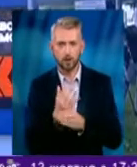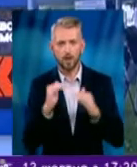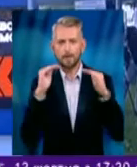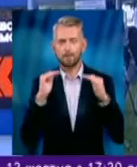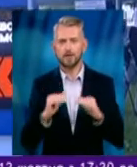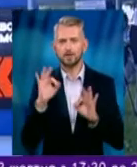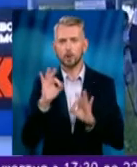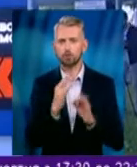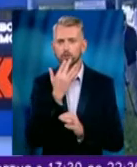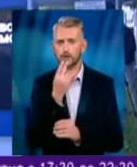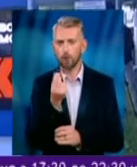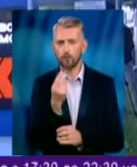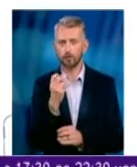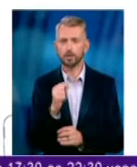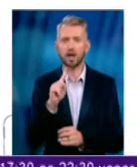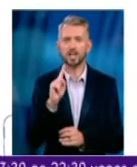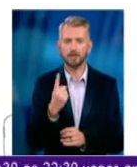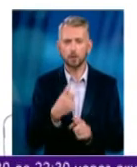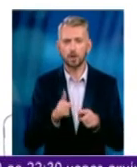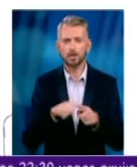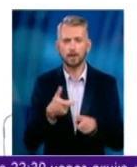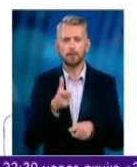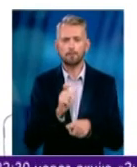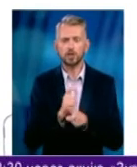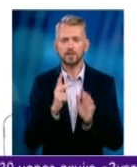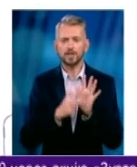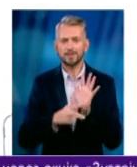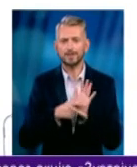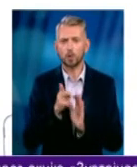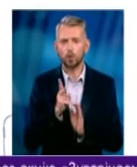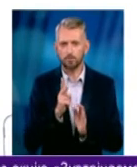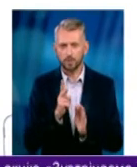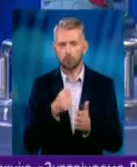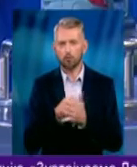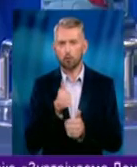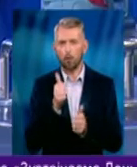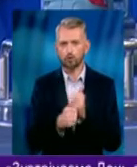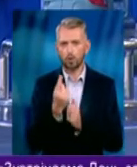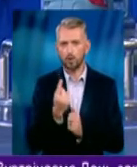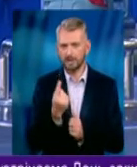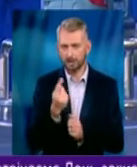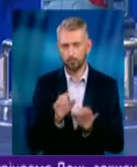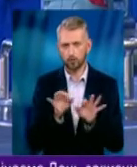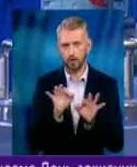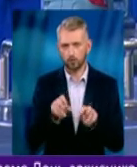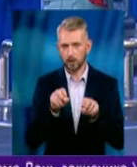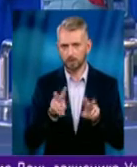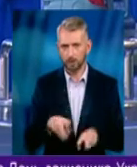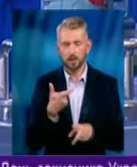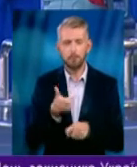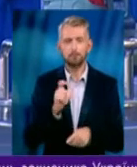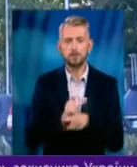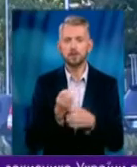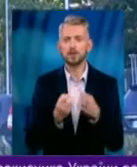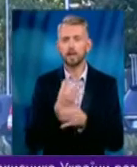курсу національної валюти на 1 гривню – це більше 80 копійок до кожного літра, пояснюють експерти. Бо ж більшість